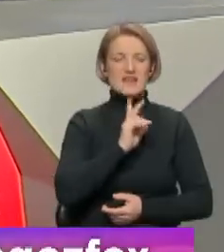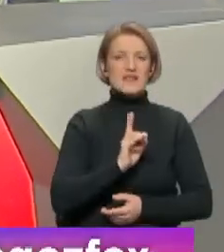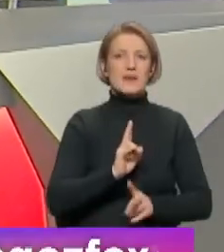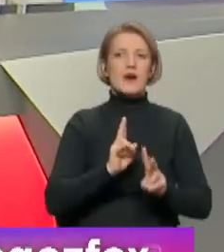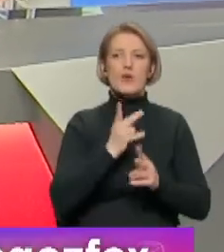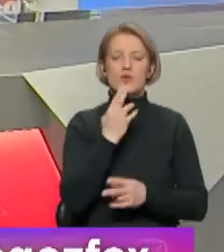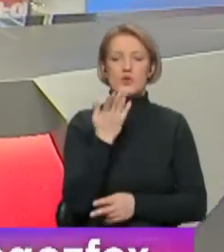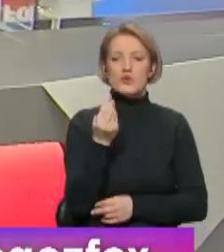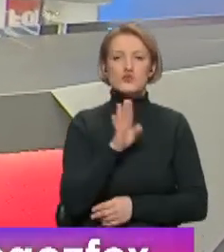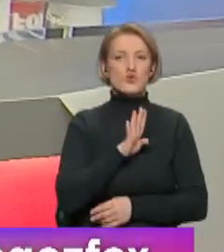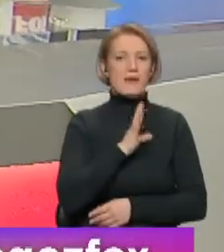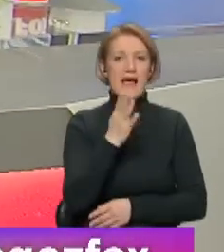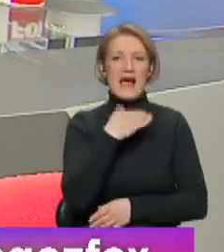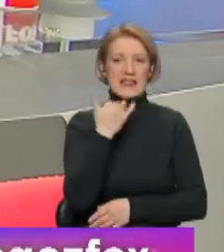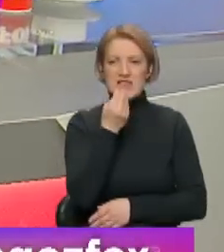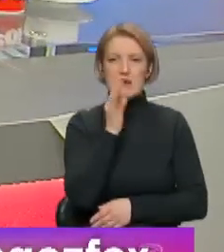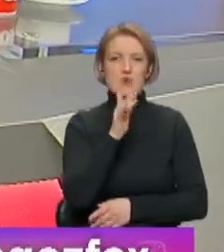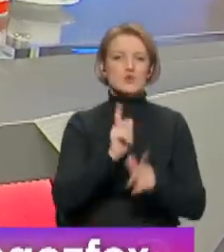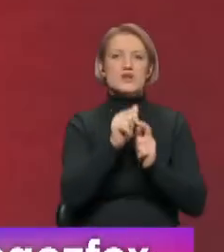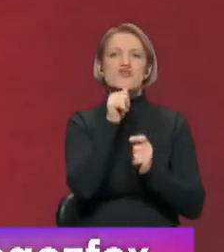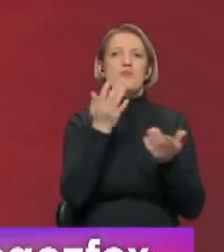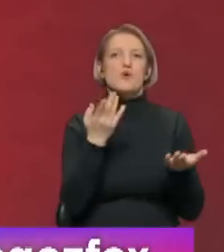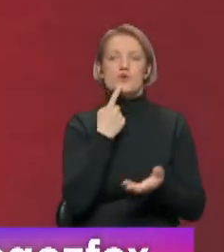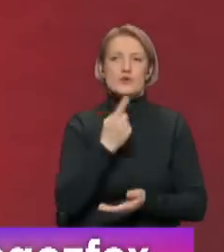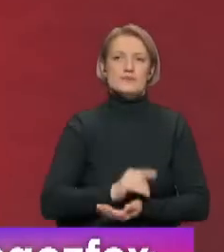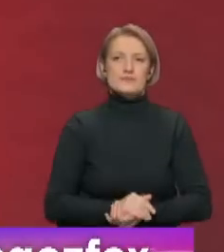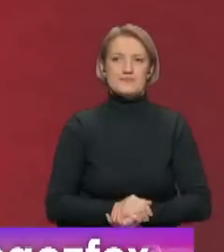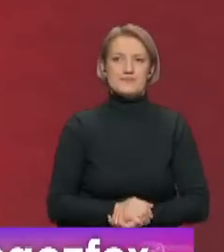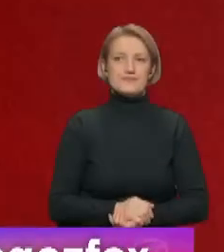konuşuyor çocuklarım et yiyemiyor sütte içemiyor diyor